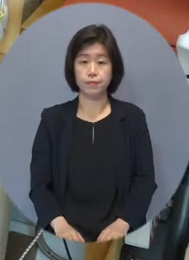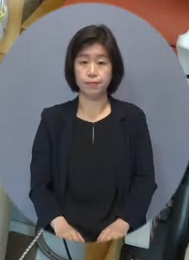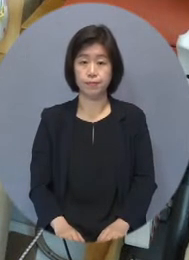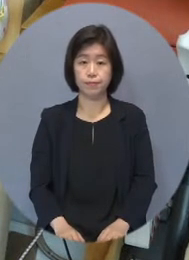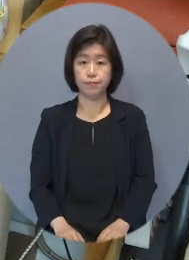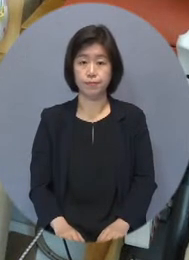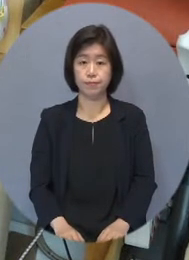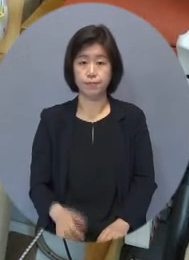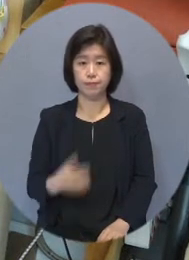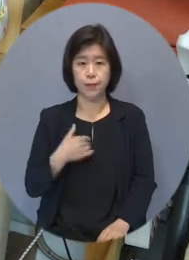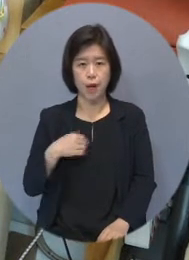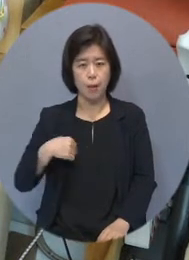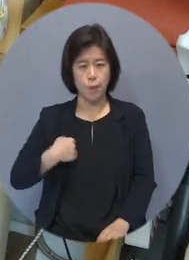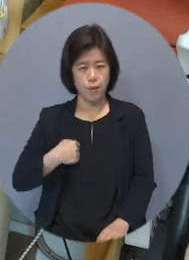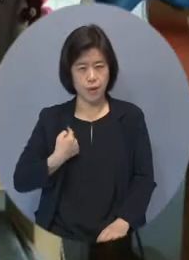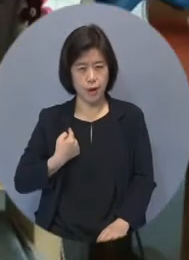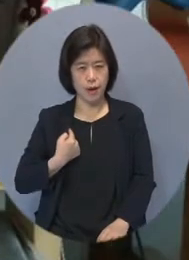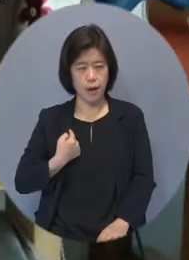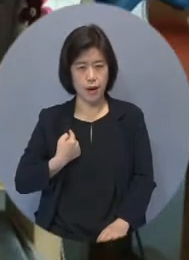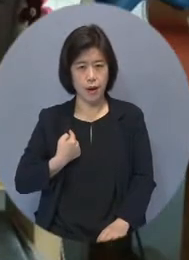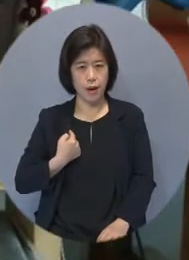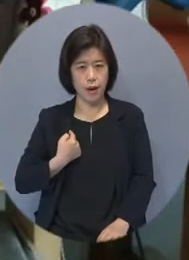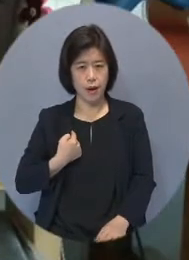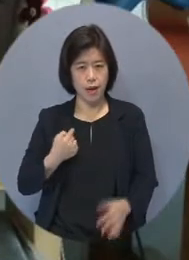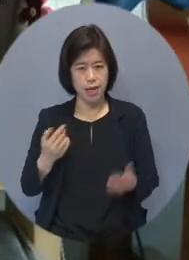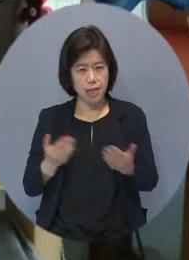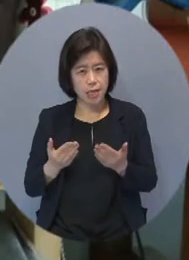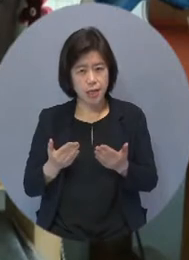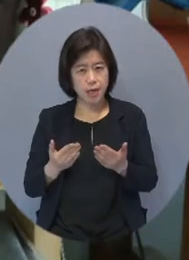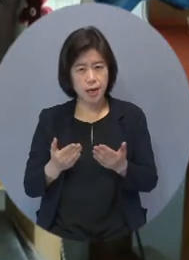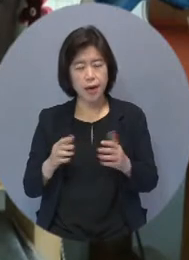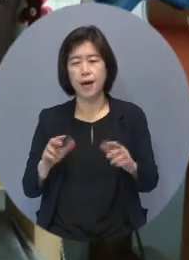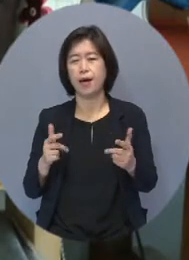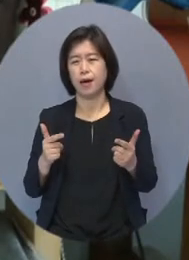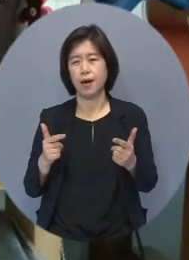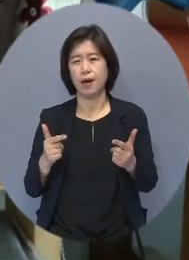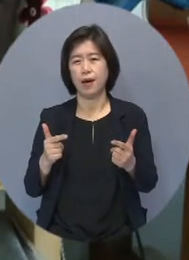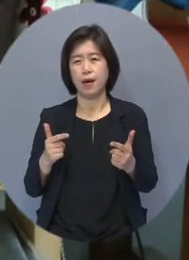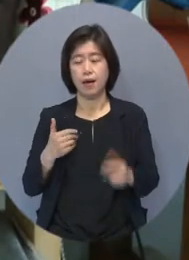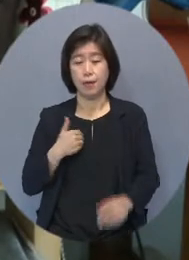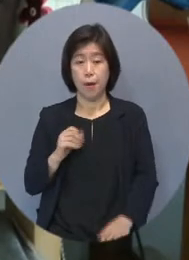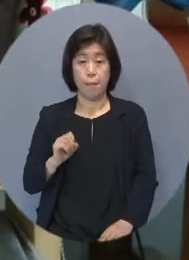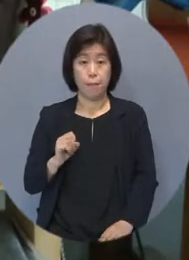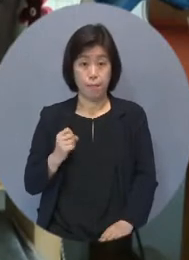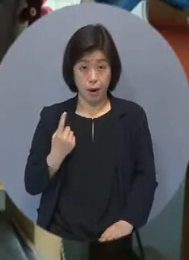저 혼자만의 일이 아니라 이 일로 인해서 각 지역에